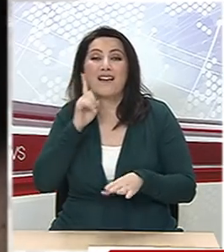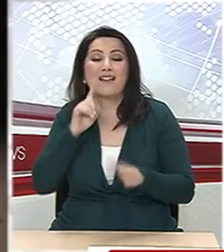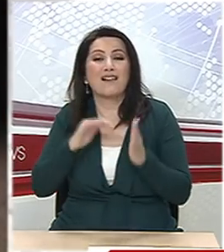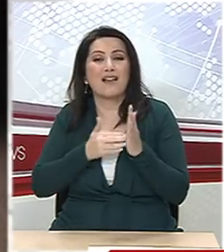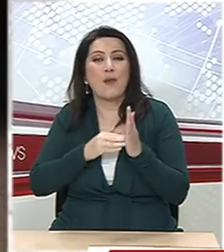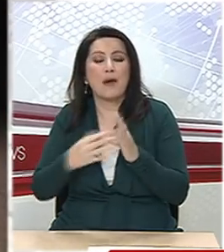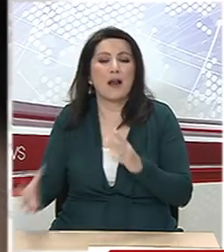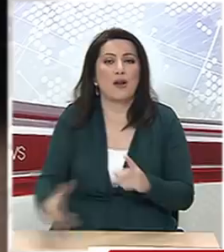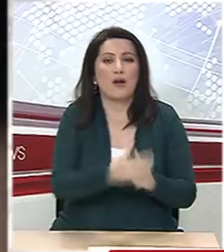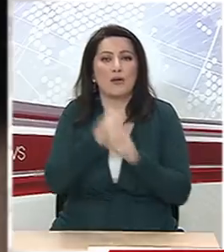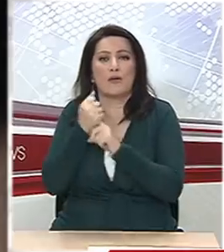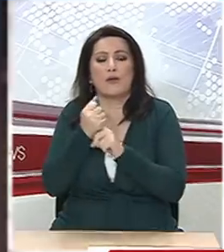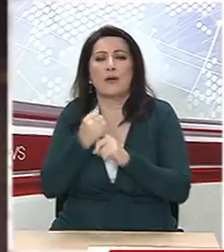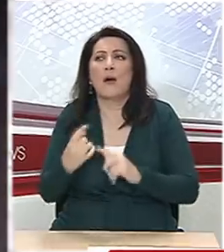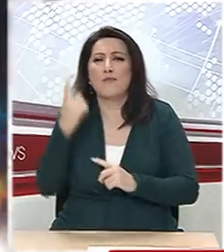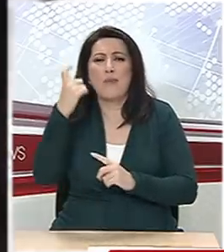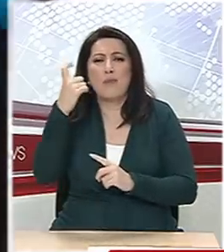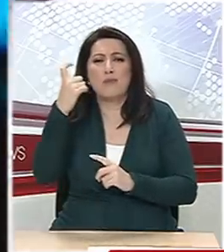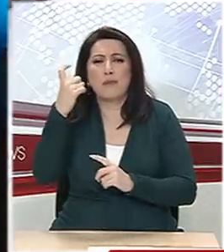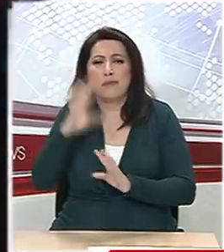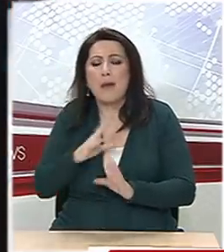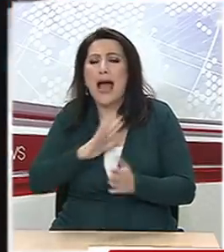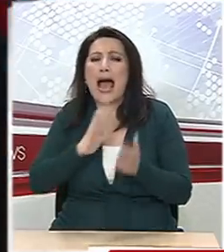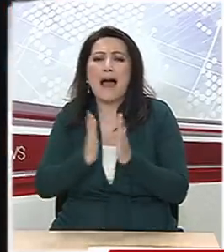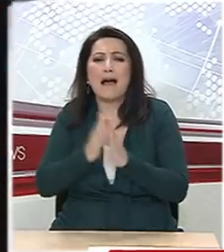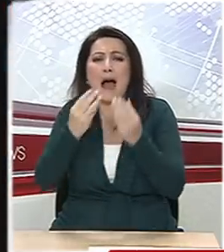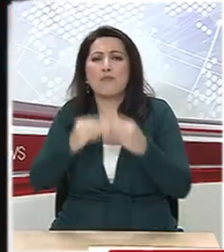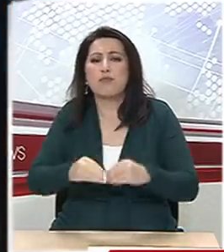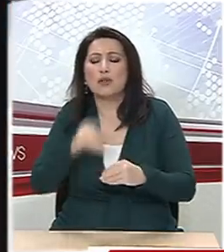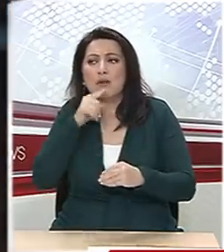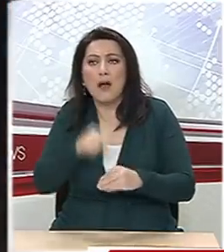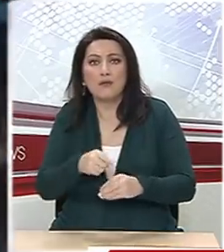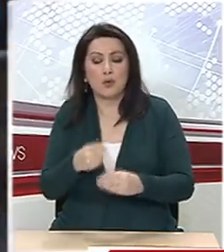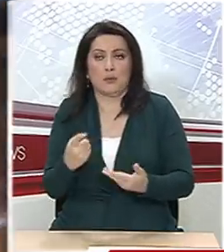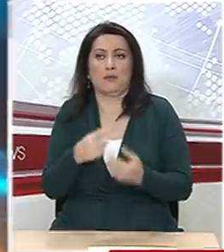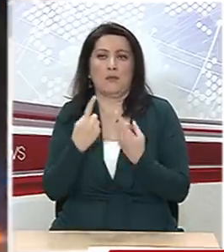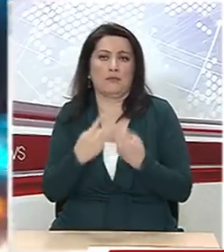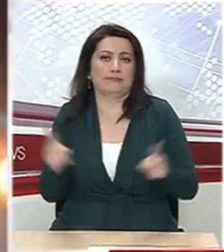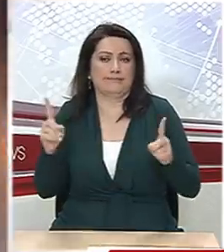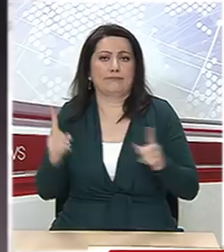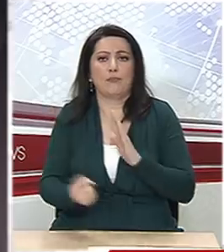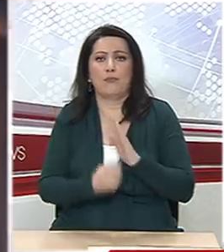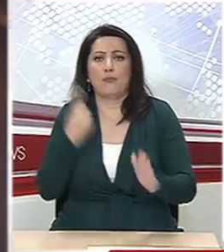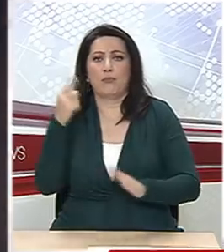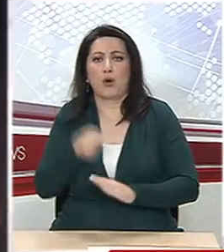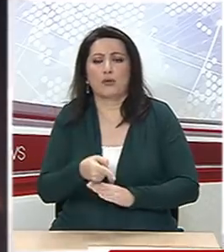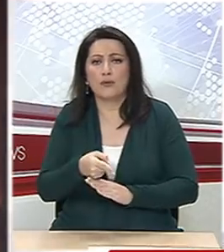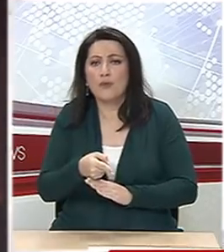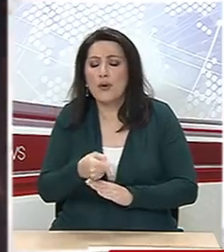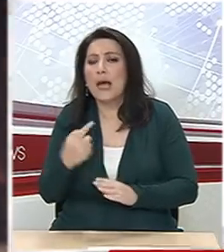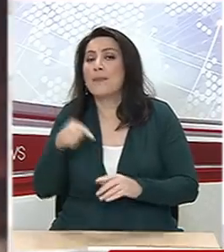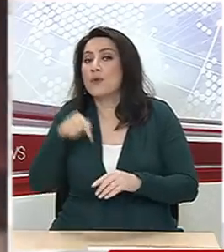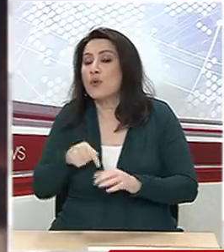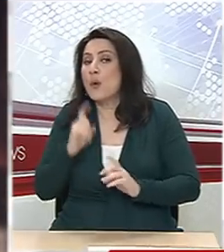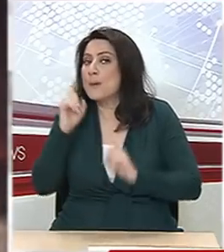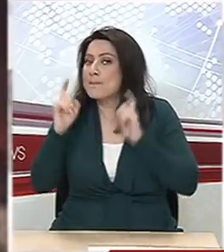πυροβολισμοί στον αέρα για εκφοβισμό, με αποτέλεσμα να γίνει όλο αυτό το περιστατικό, το οποίο είναι ασυνήθιστο στην περιοχή. Τώρα οι έρευνες στρέφονται κυρίως σε άτομα που